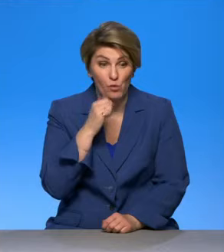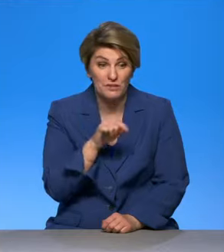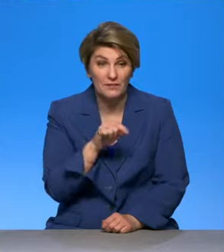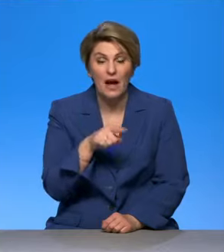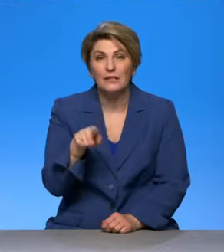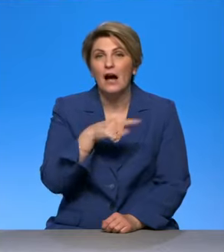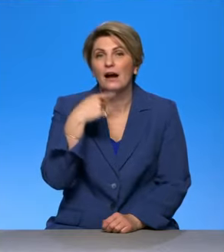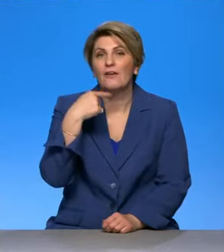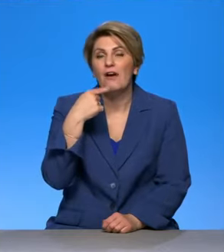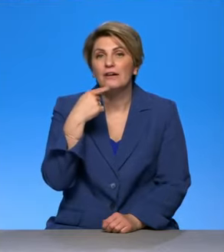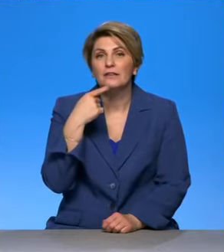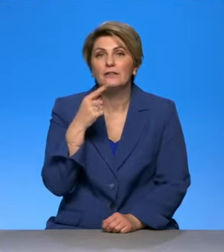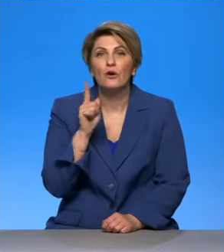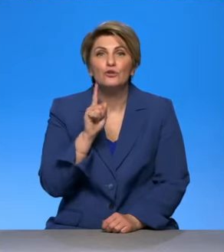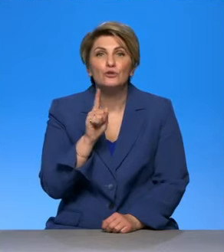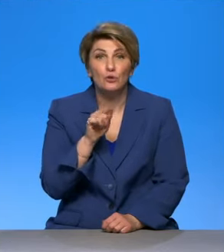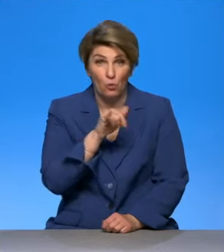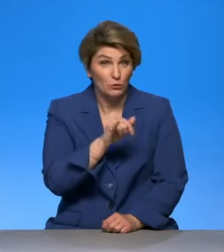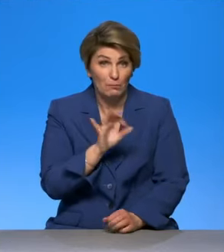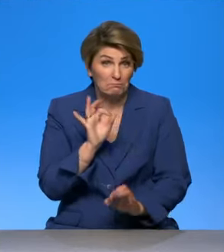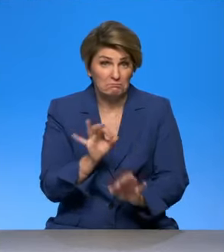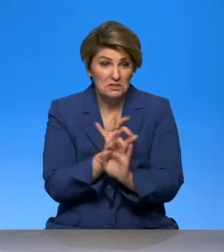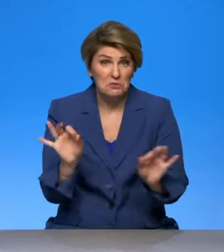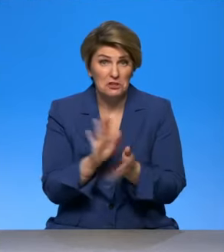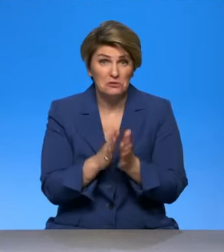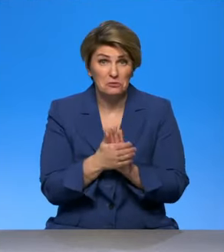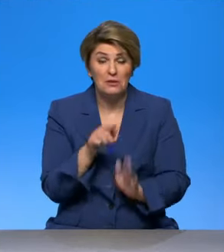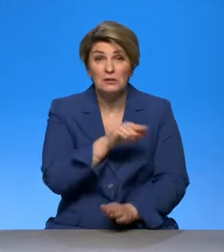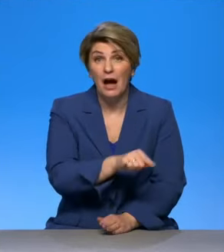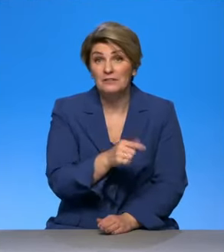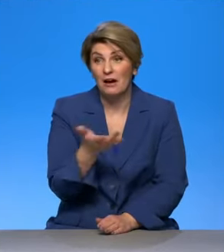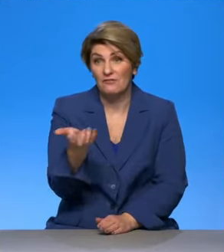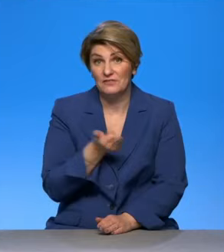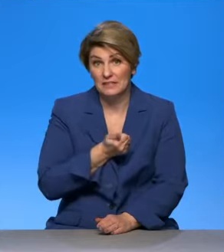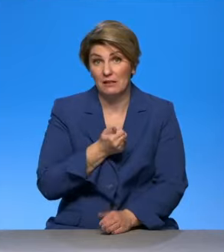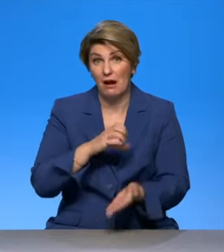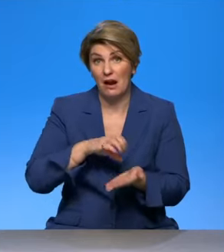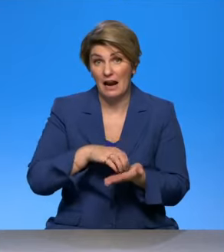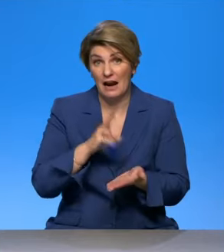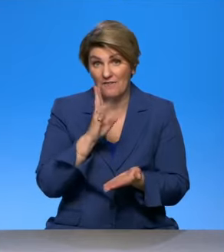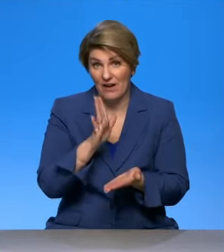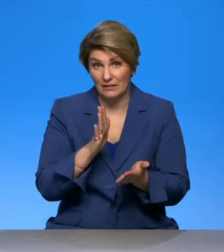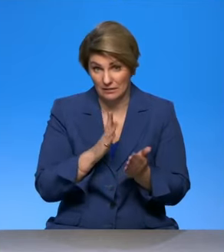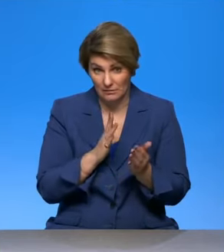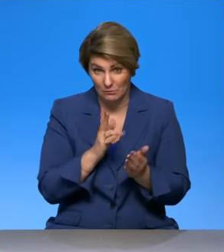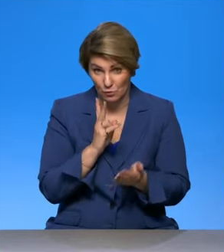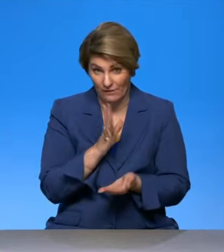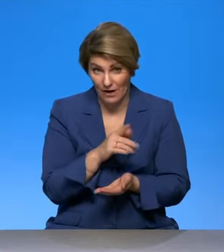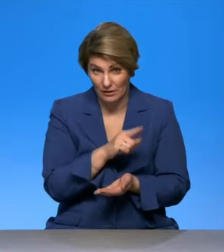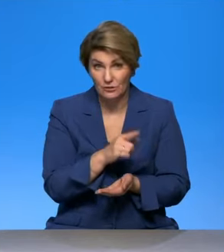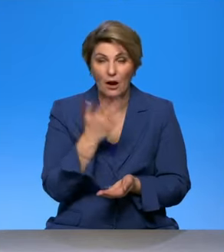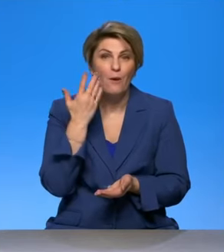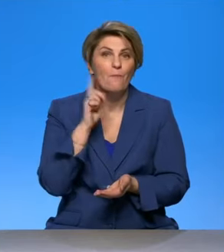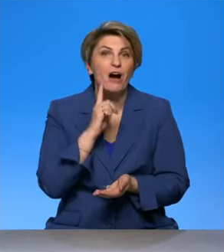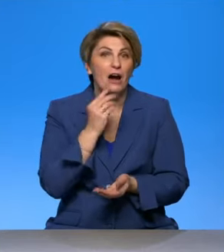говорила, она, вот у нее очень классная ситуация. Она взяла квартиру в тот момент, когда они еще цена не поднялась.